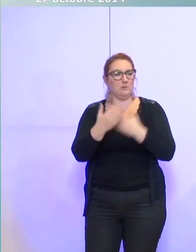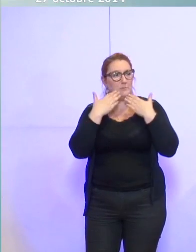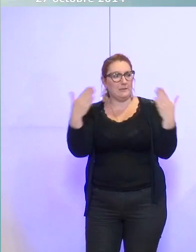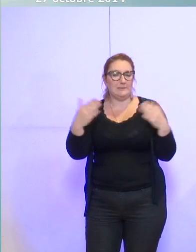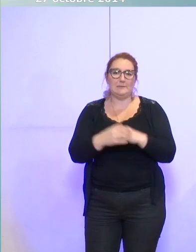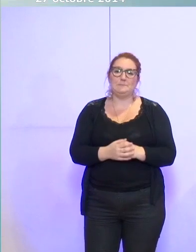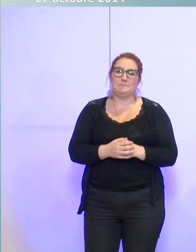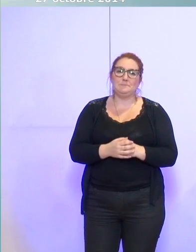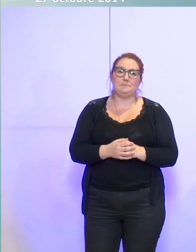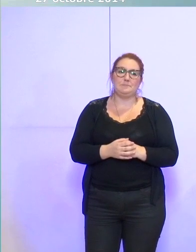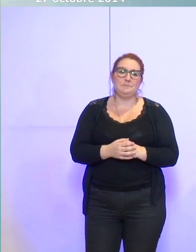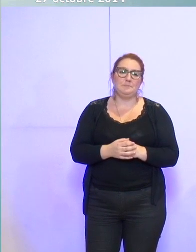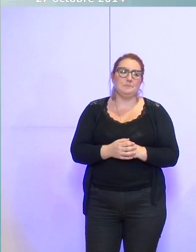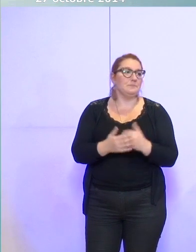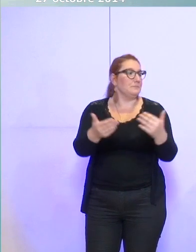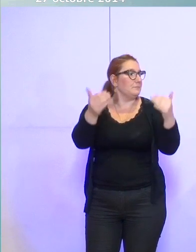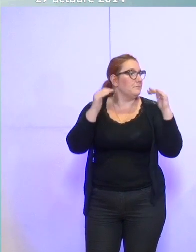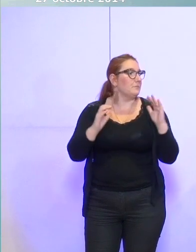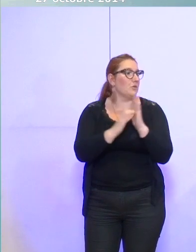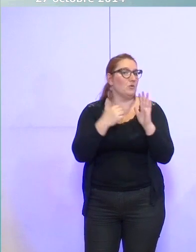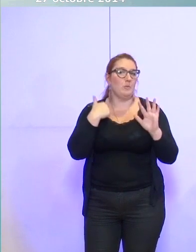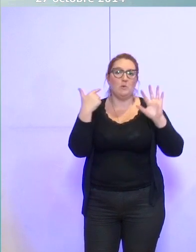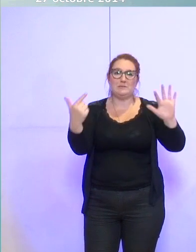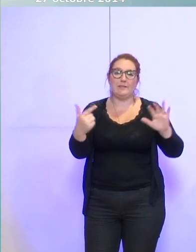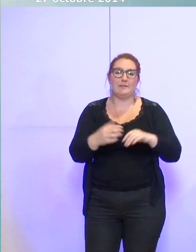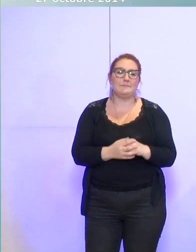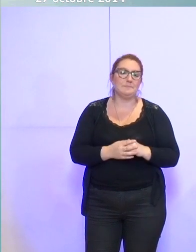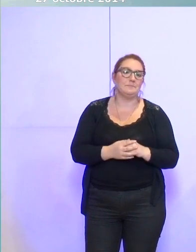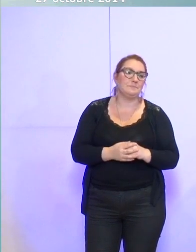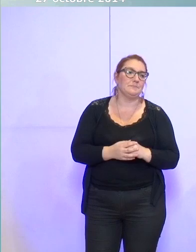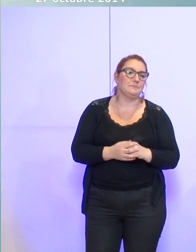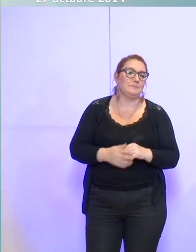remercie. Nous passons à la délibération numéro 7.